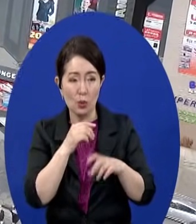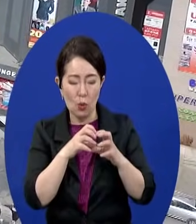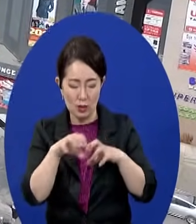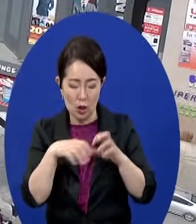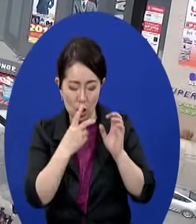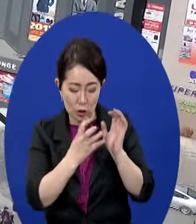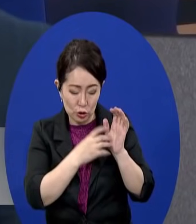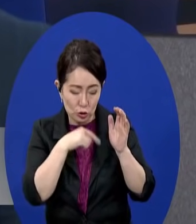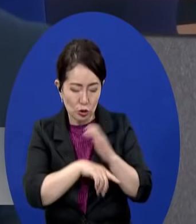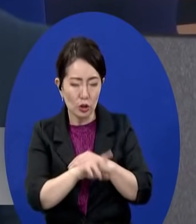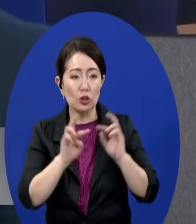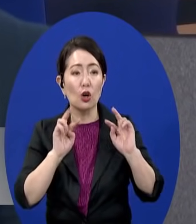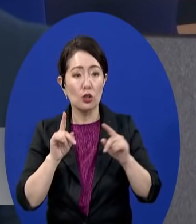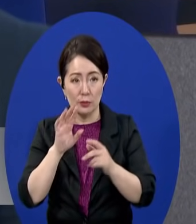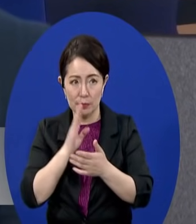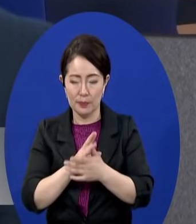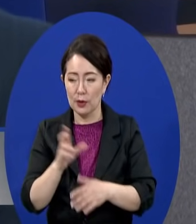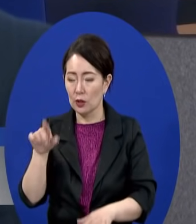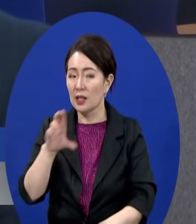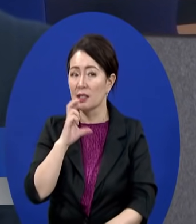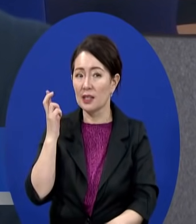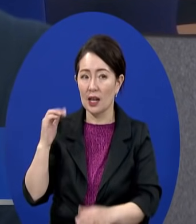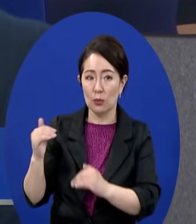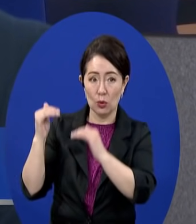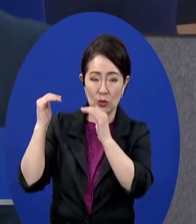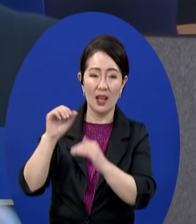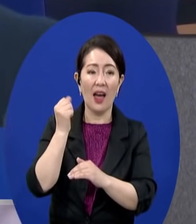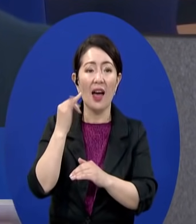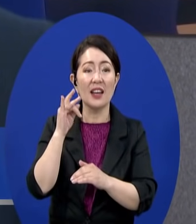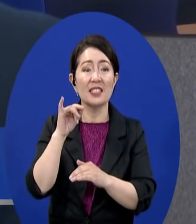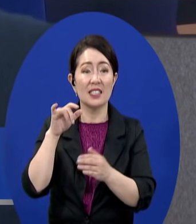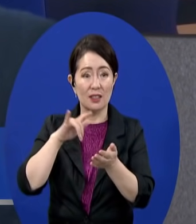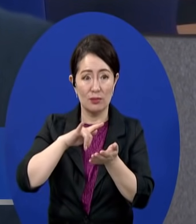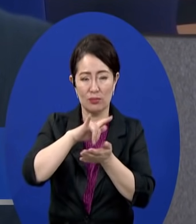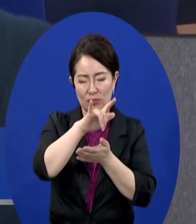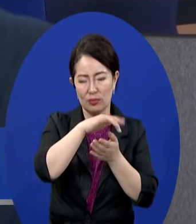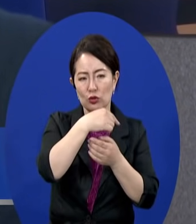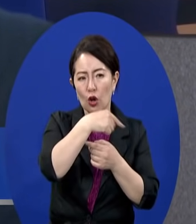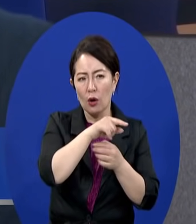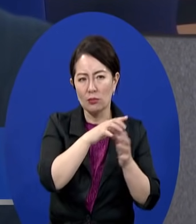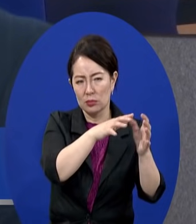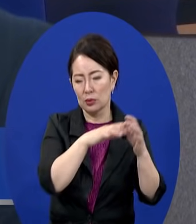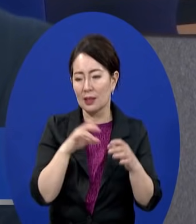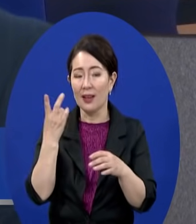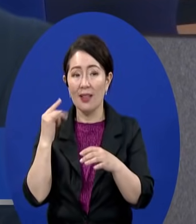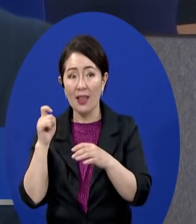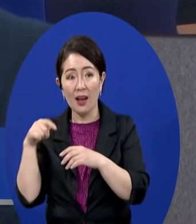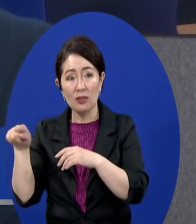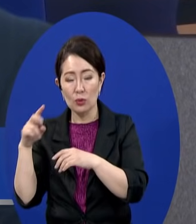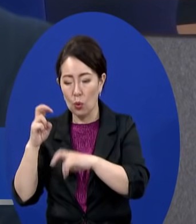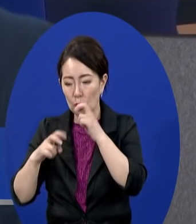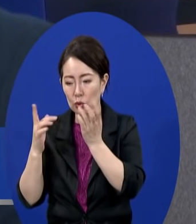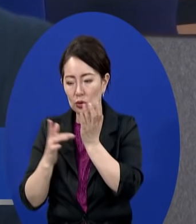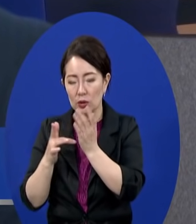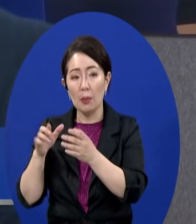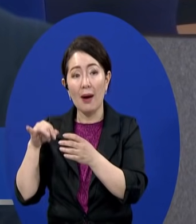хийхээр төлөвлөжээ. Одоо яаж мөрө хөгжиж байна? RC тэр бол нэлээд төлөв хөгжин заав. Зүүн тишээ бол одоо налах хөрөө одоо үйлдвэр технологийн паркууд ашиглалтанд ороод ирж